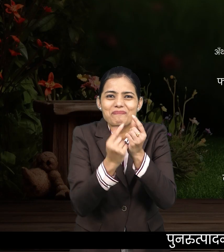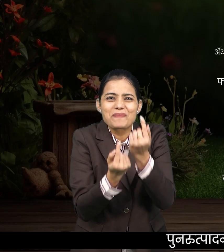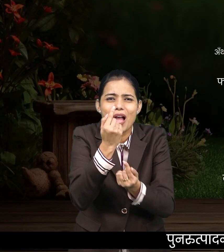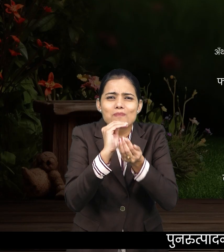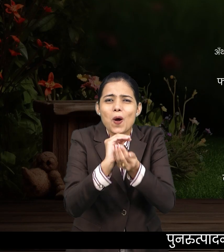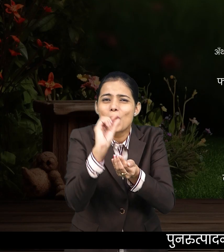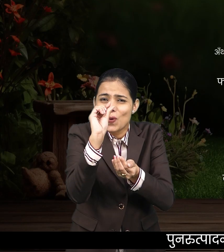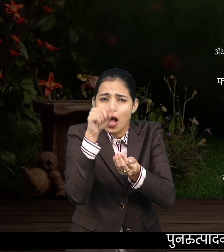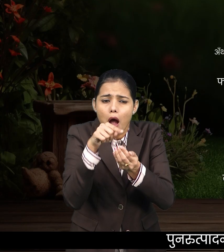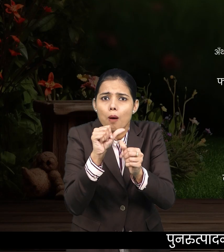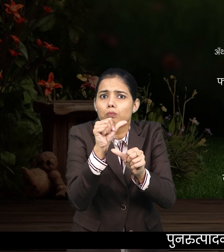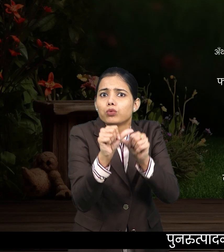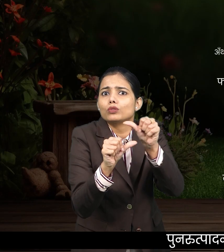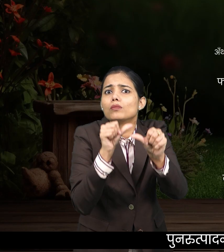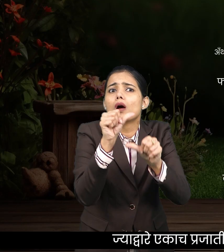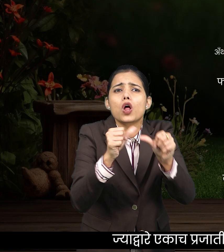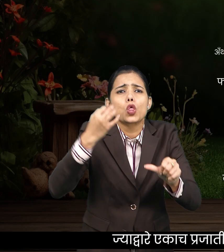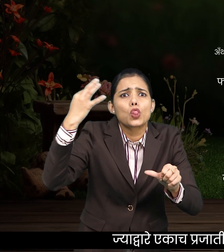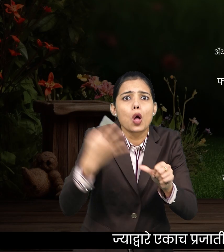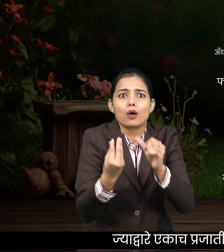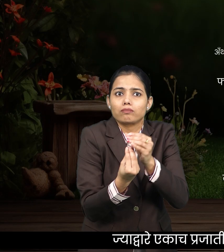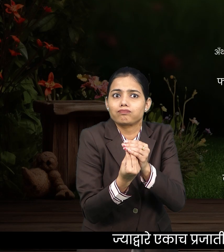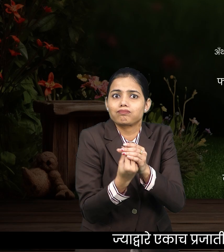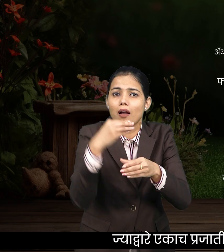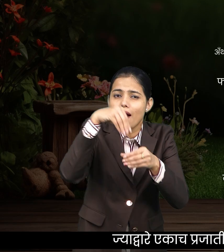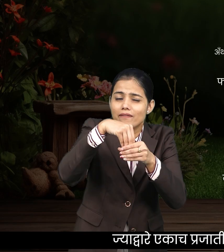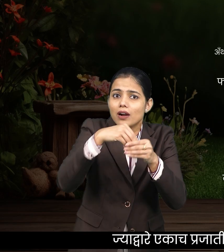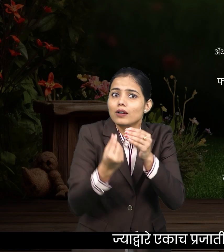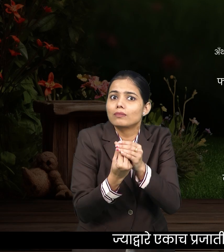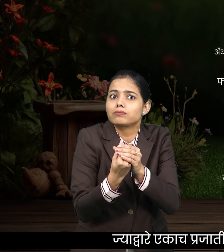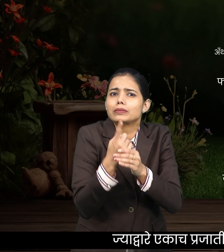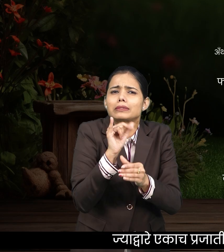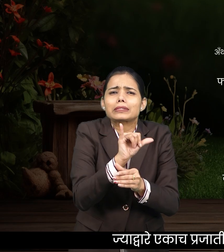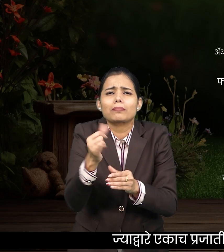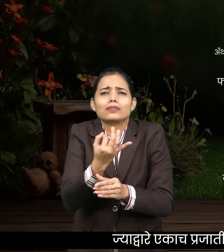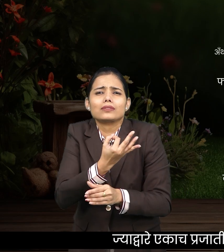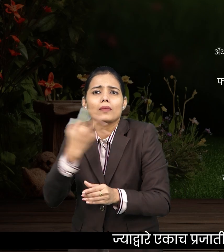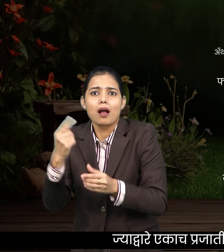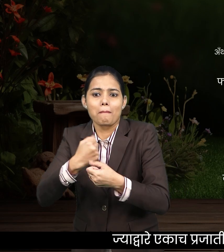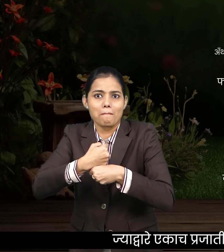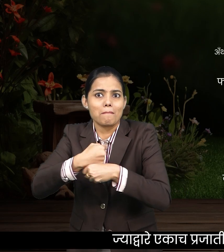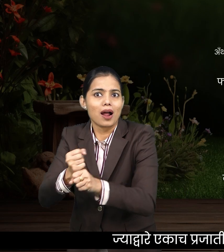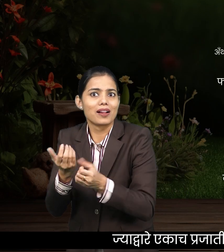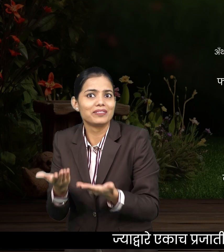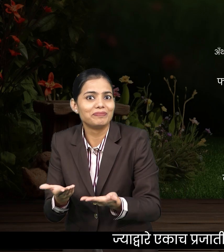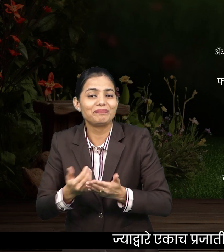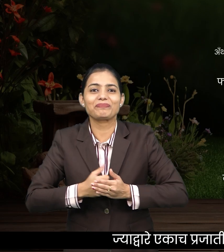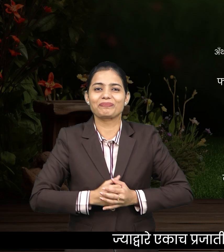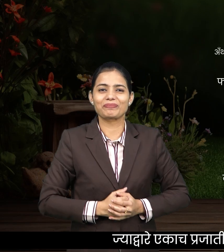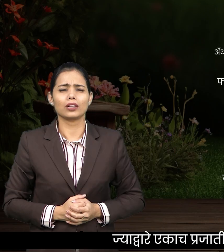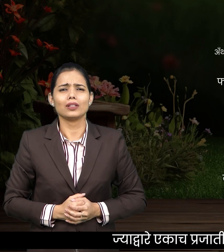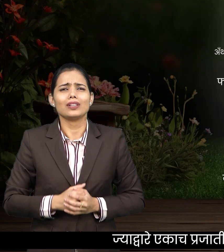पुनरुत्पादन ही अशी प्रक्रिया आहे ज्याद्वारे एकाच प्रजातीच्या नवीन व्यक्ती